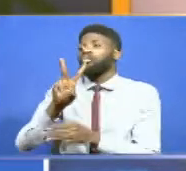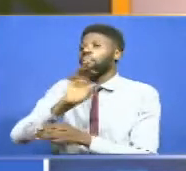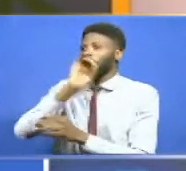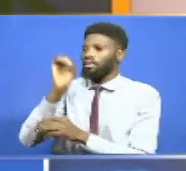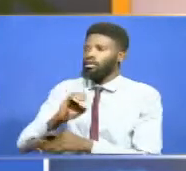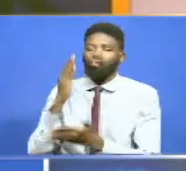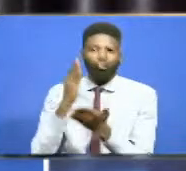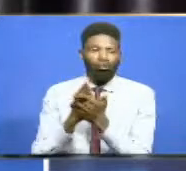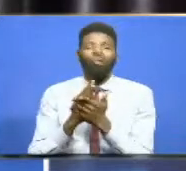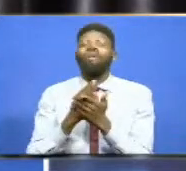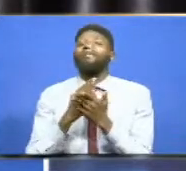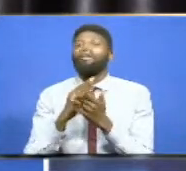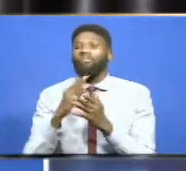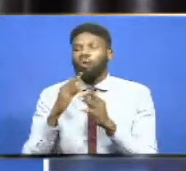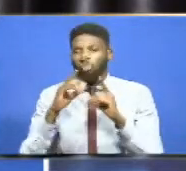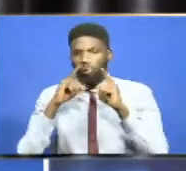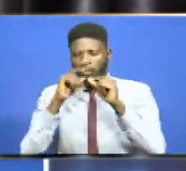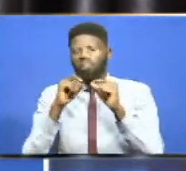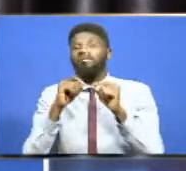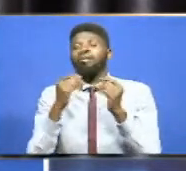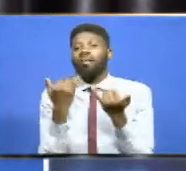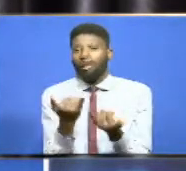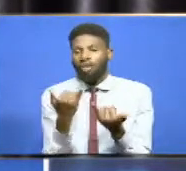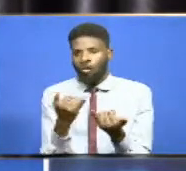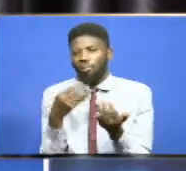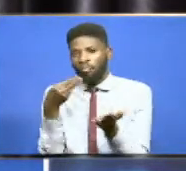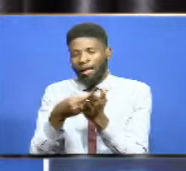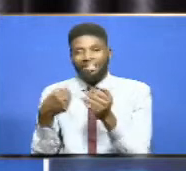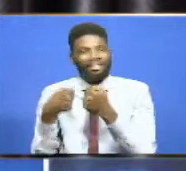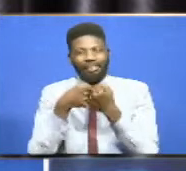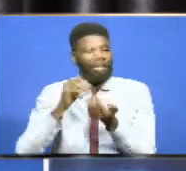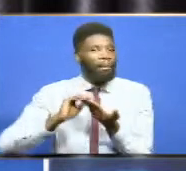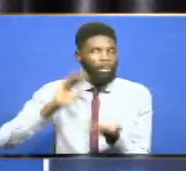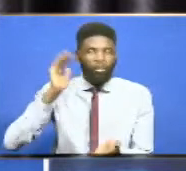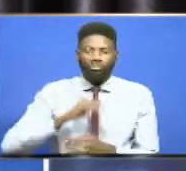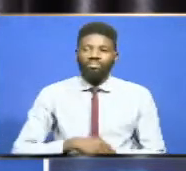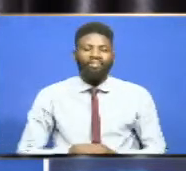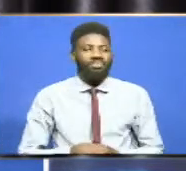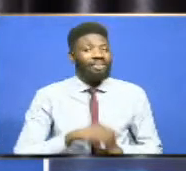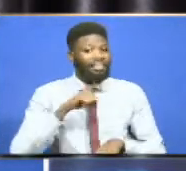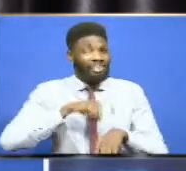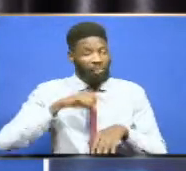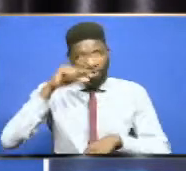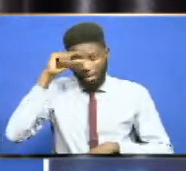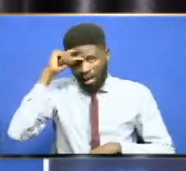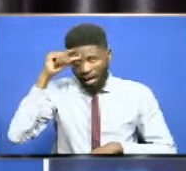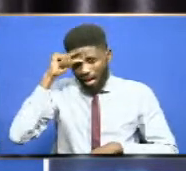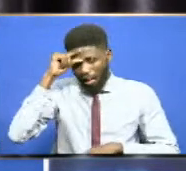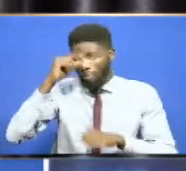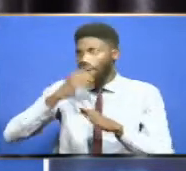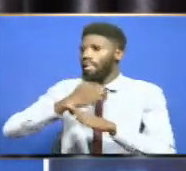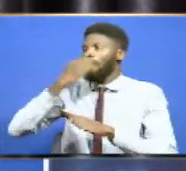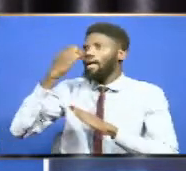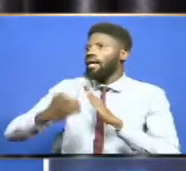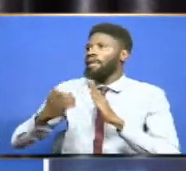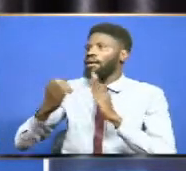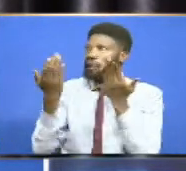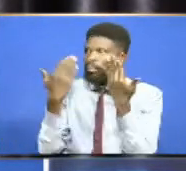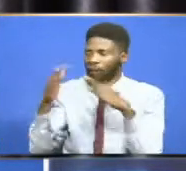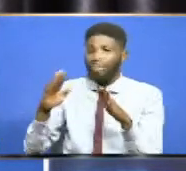walikubaliana na maoni hayo. After the, you know, ending, the government ending the tax relief measures